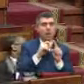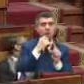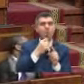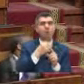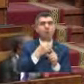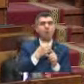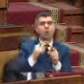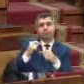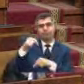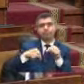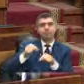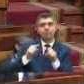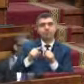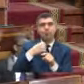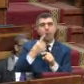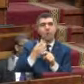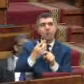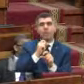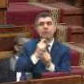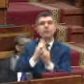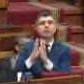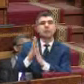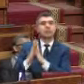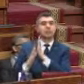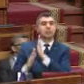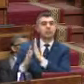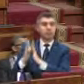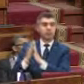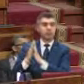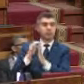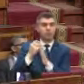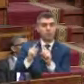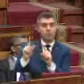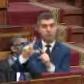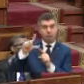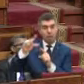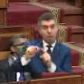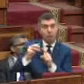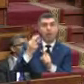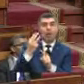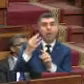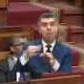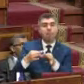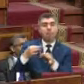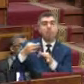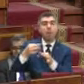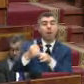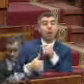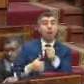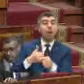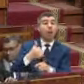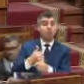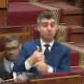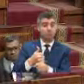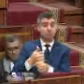الجوفية لانهيار منذ الثمانينات سيد الوزير، مع انخفاض يبلغ 3 أمتار في السنة، وتدمير 100